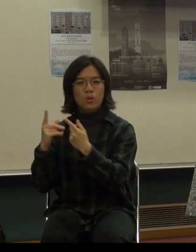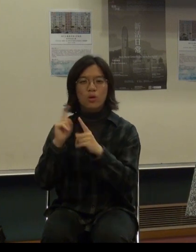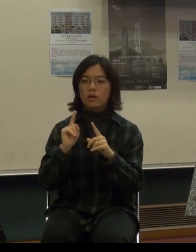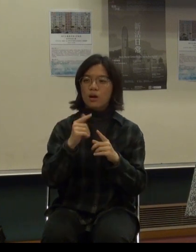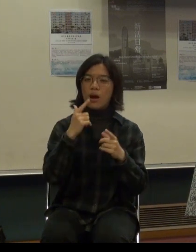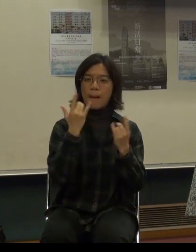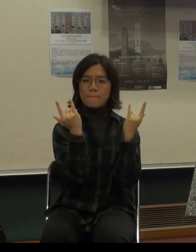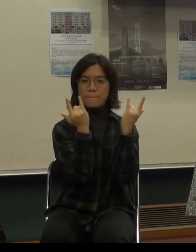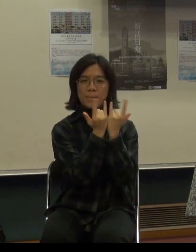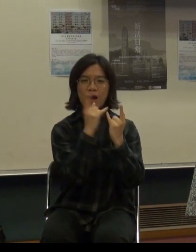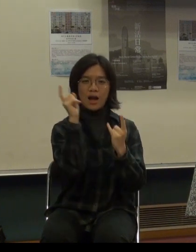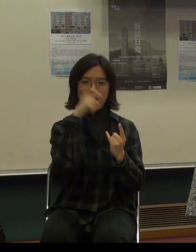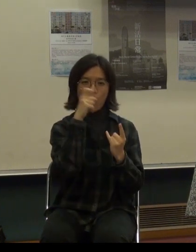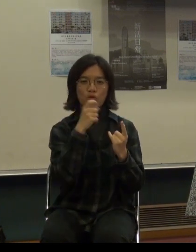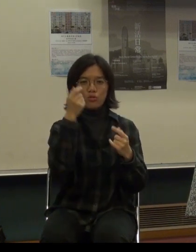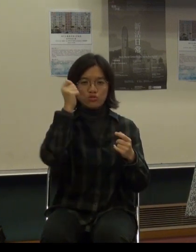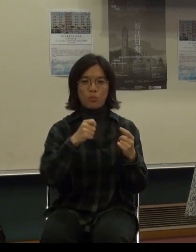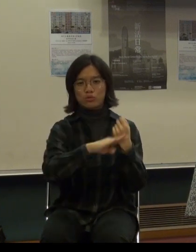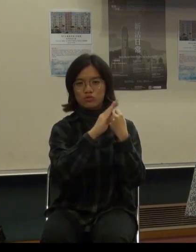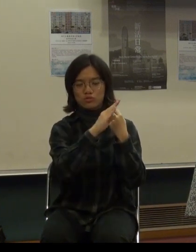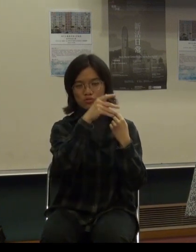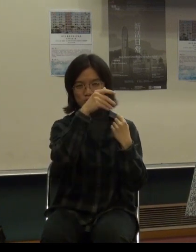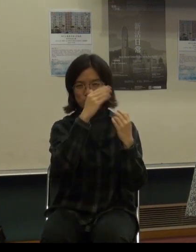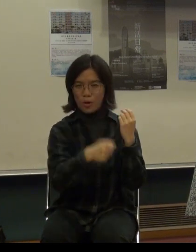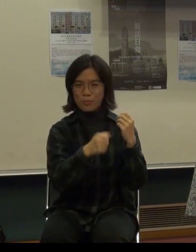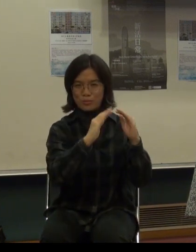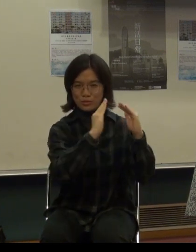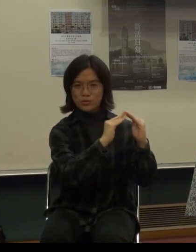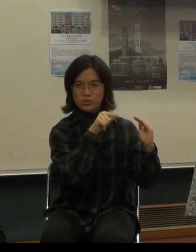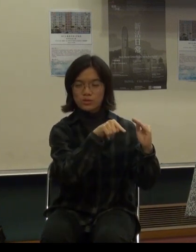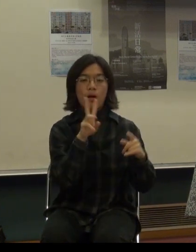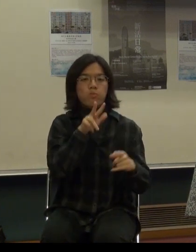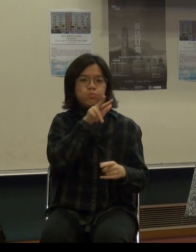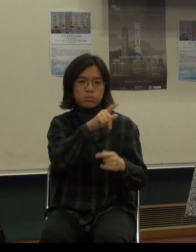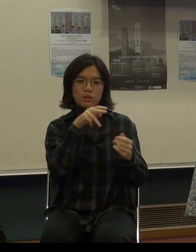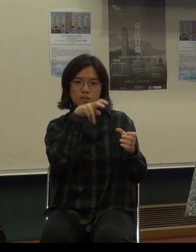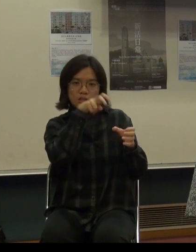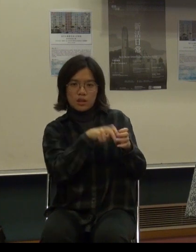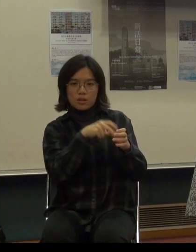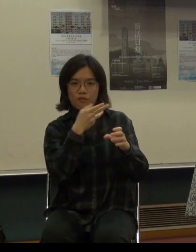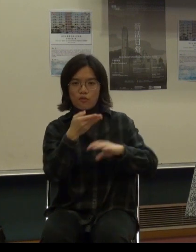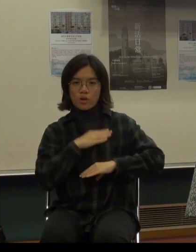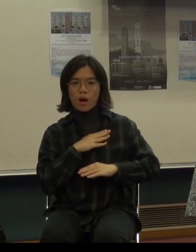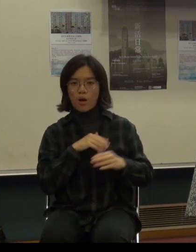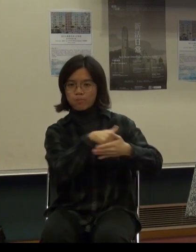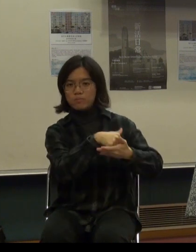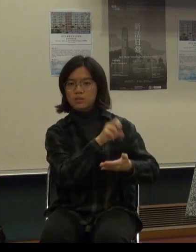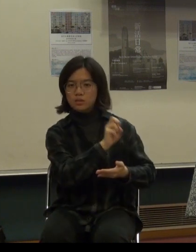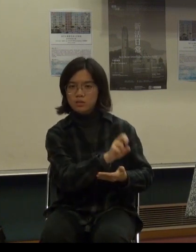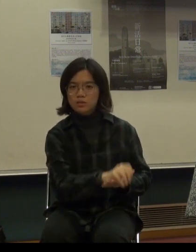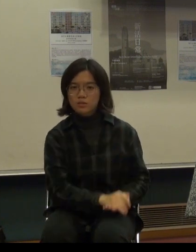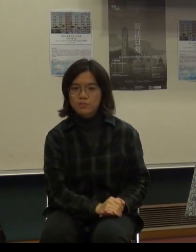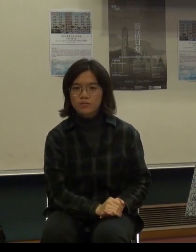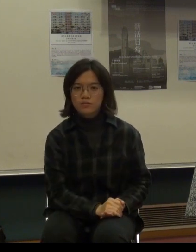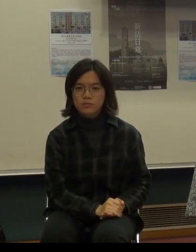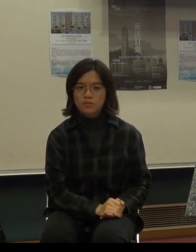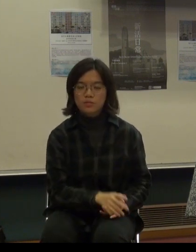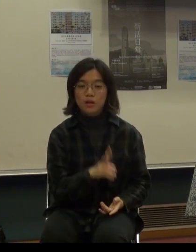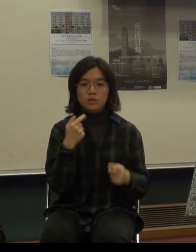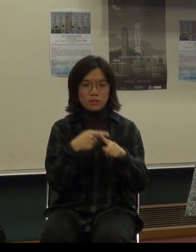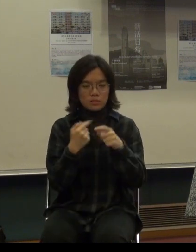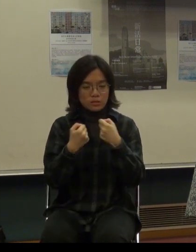個裁判處咧，其實佢都仲有一啲嘅西式古典嘅元素嘅喺度嘅。雖然佢哋係都係戰後